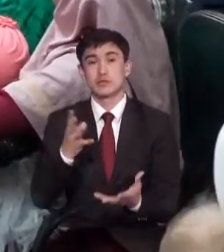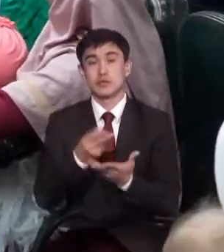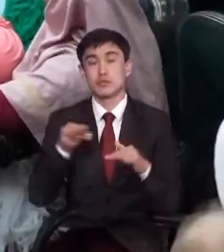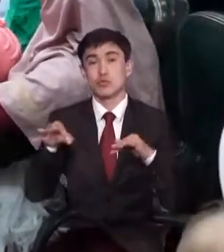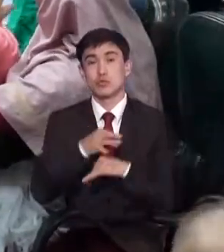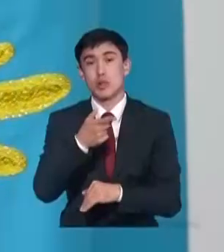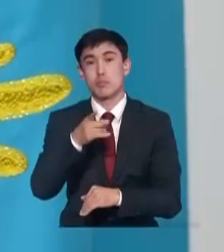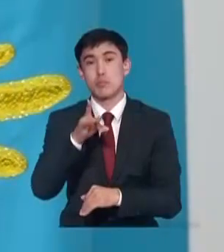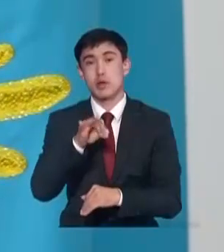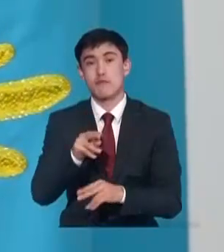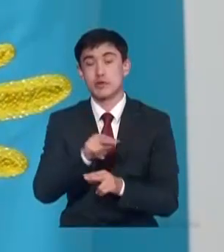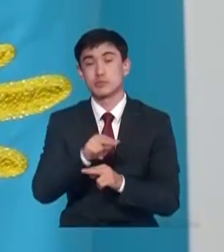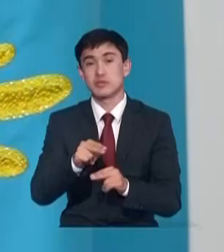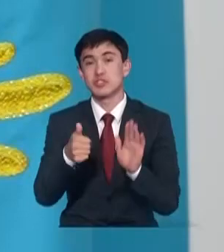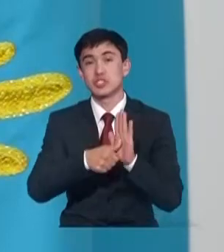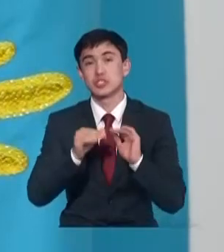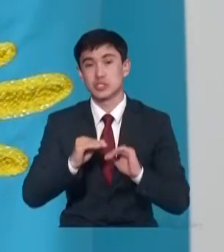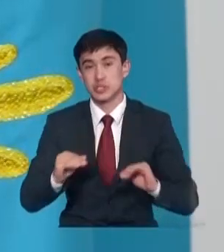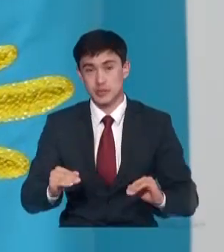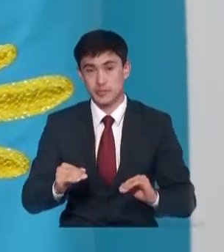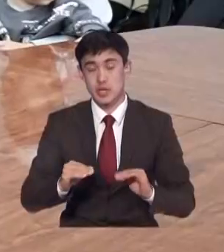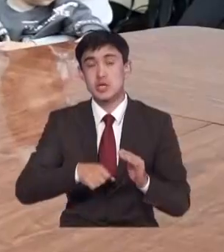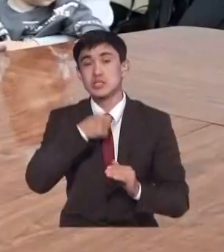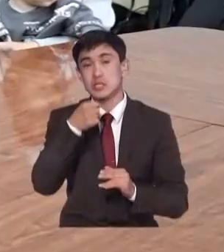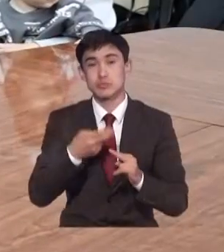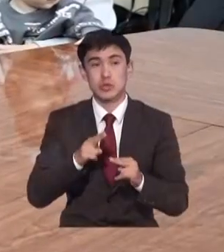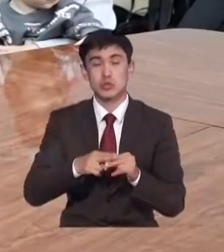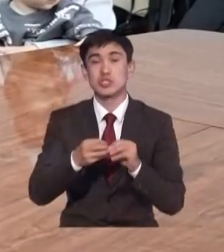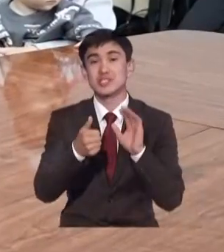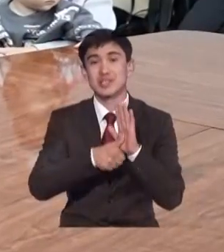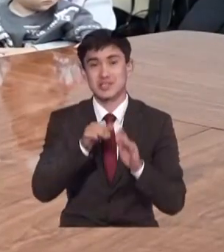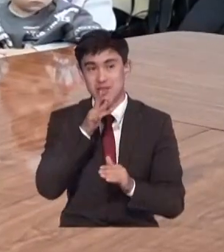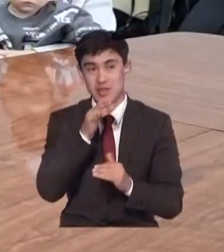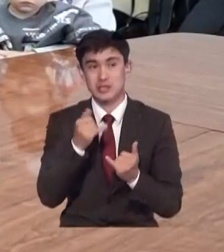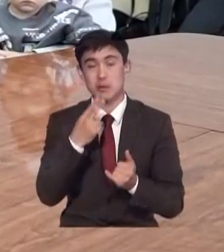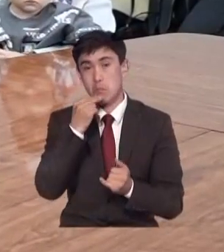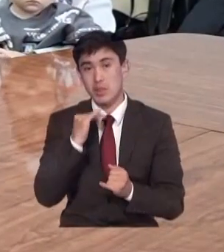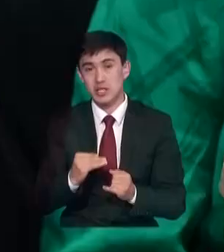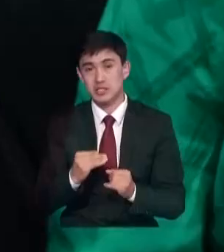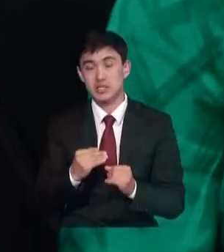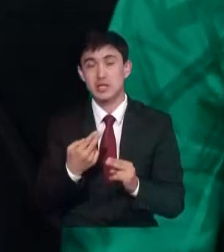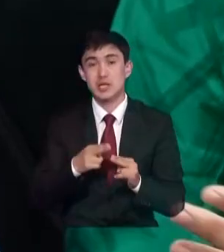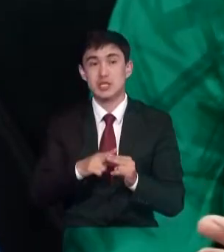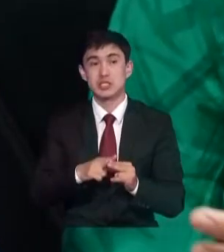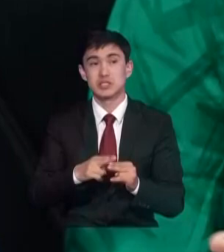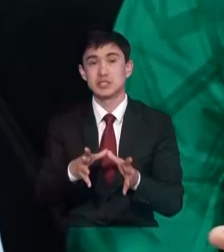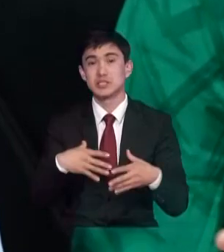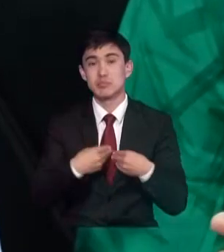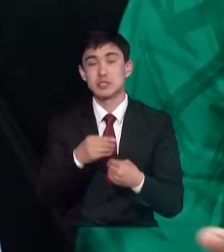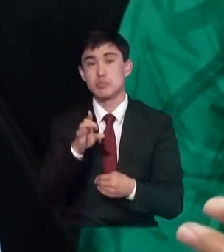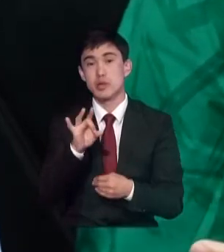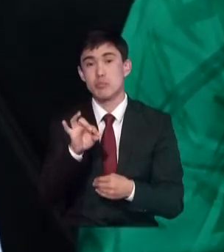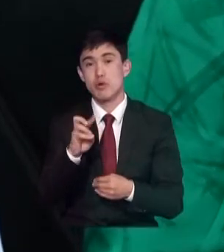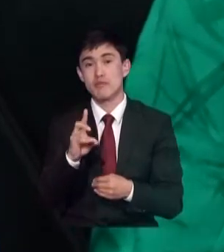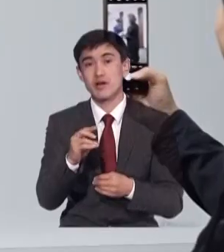супругом Галымбеком они воспитывают 6 детей, старшему из которых 16 лет, а самой младшей представительнице семейства